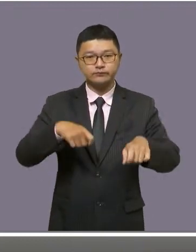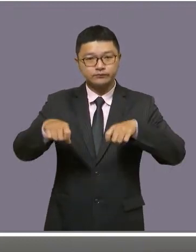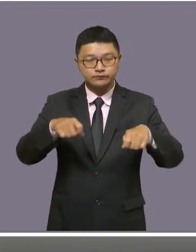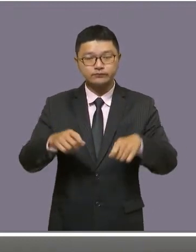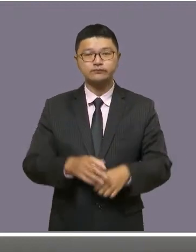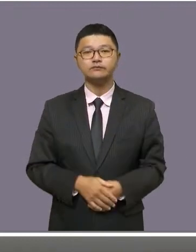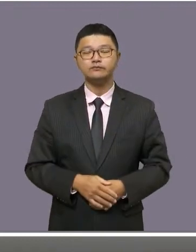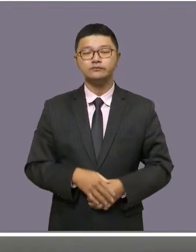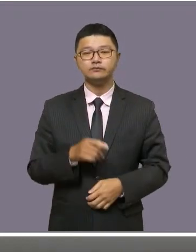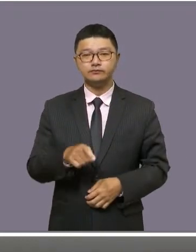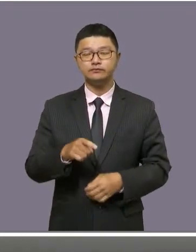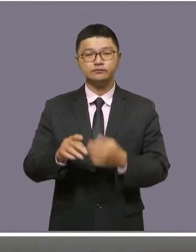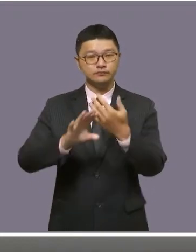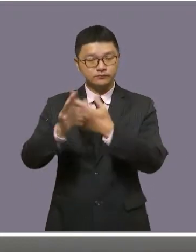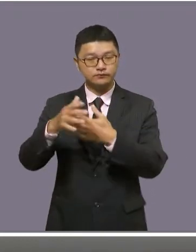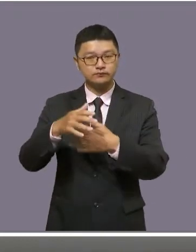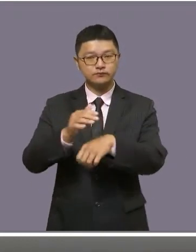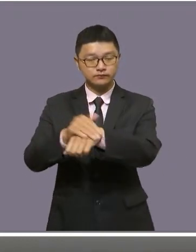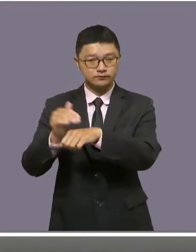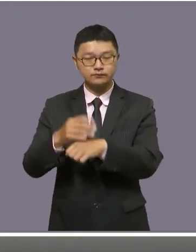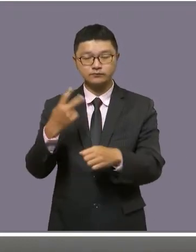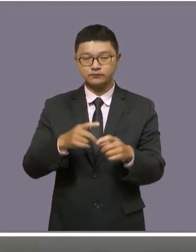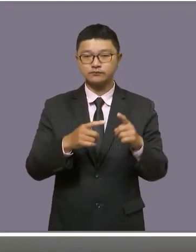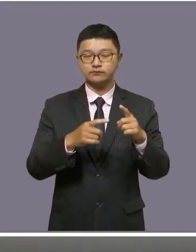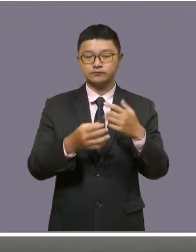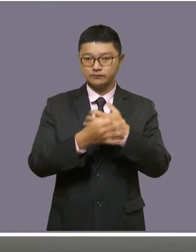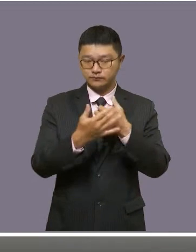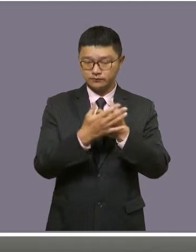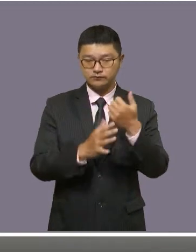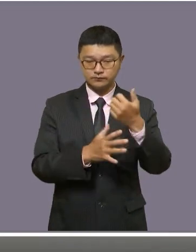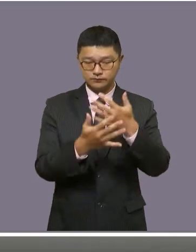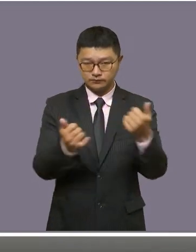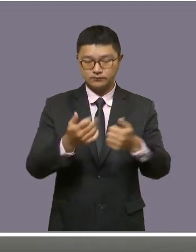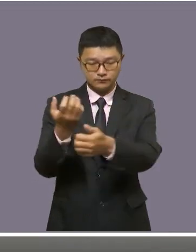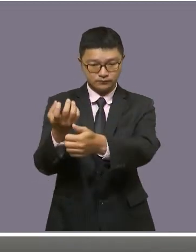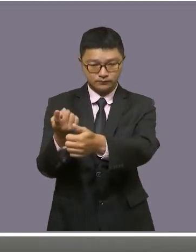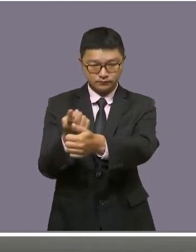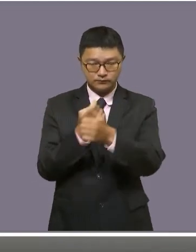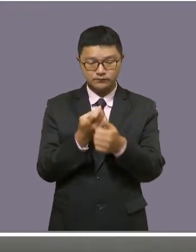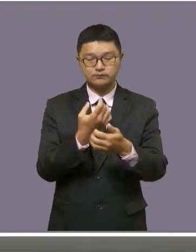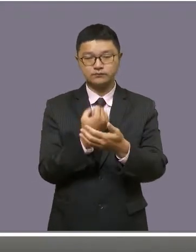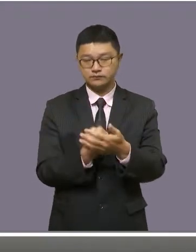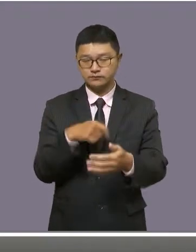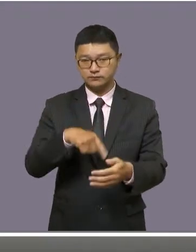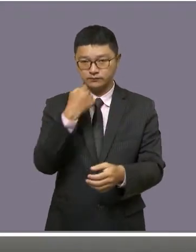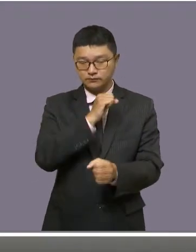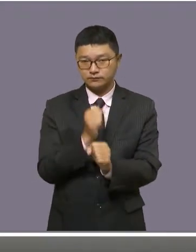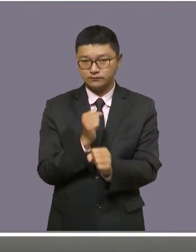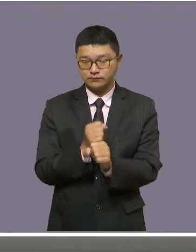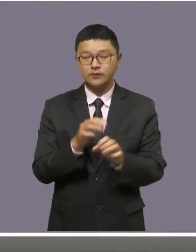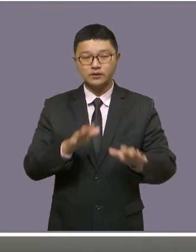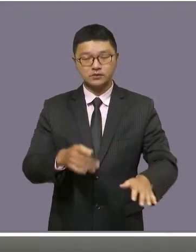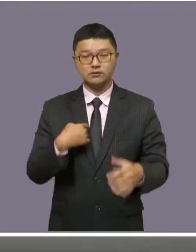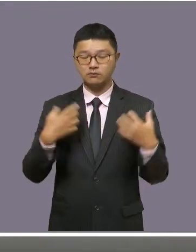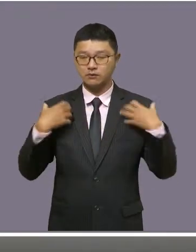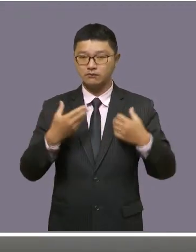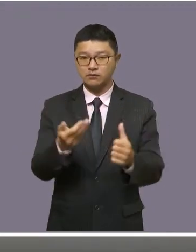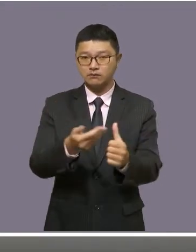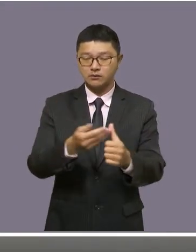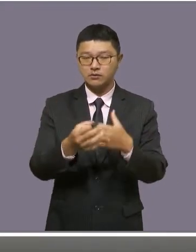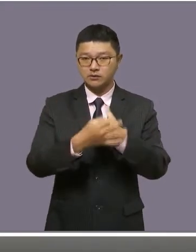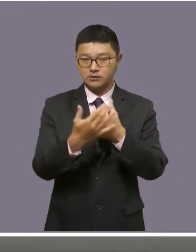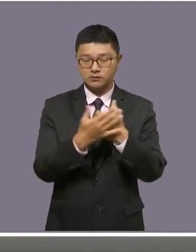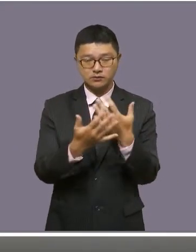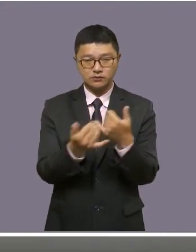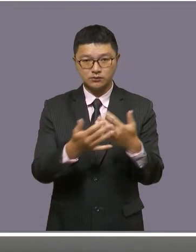以留用侨生，报经行政院的同意。那目前侨会在办理侨生人才培育的部分，我们目标